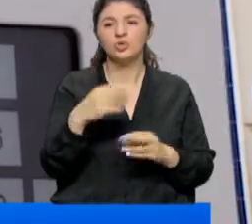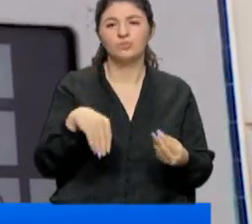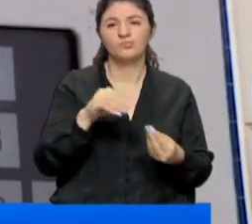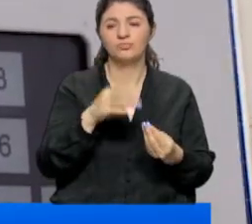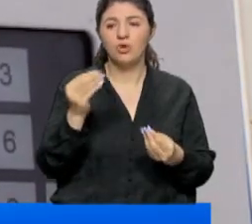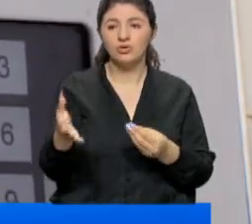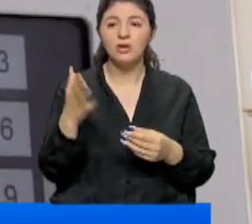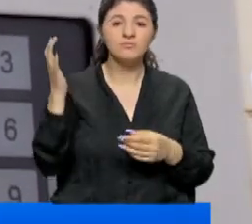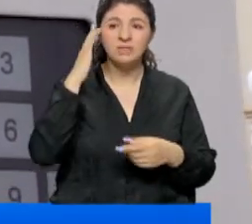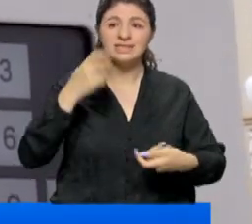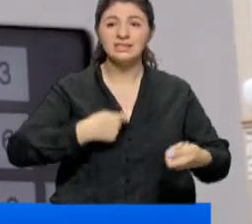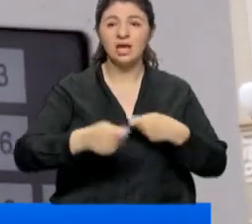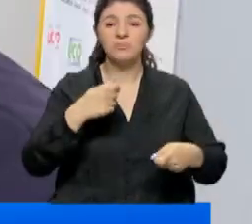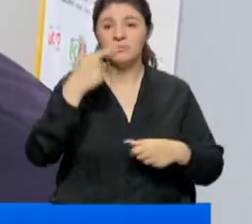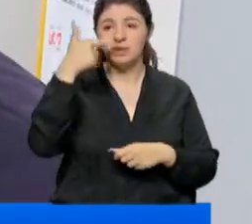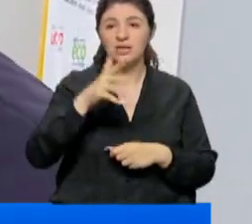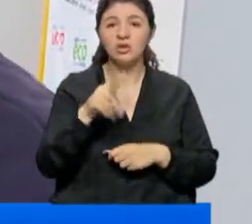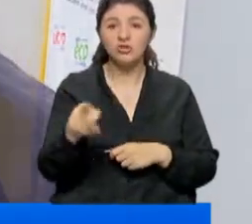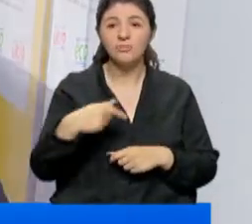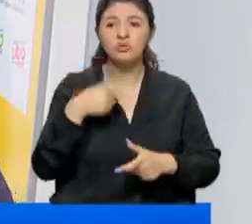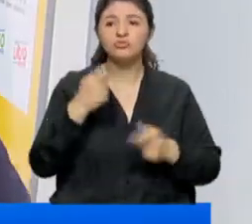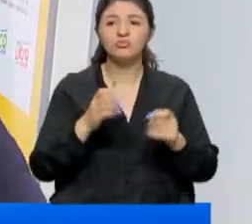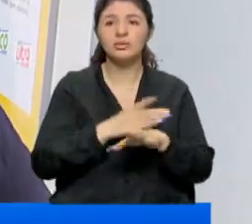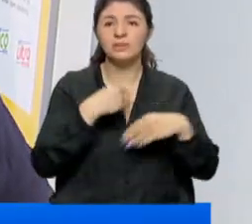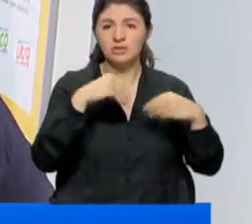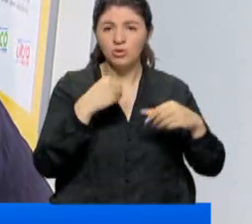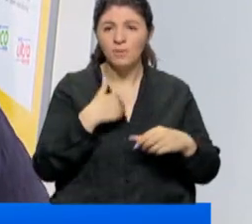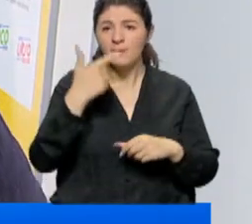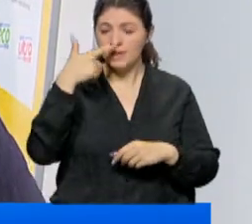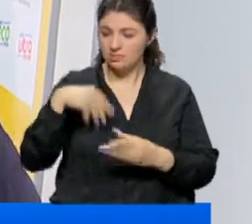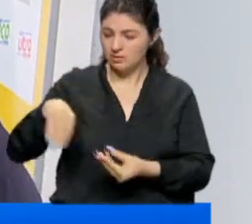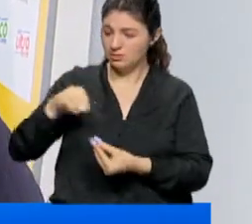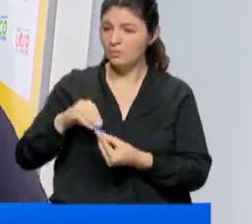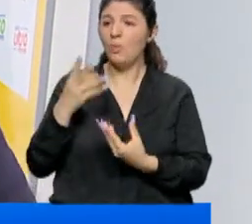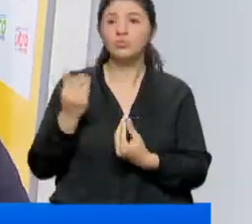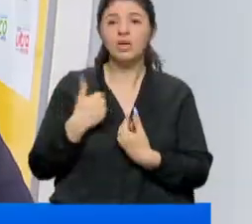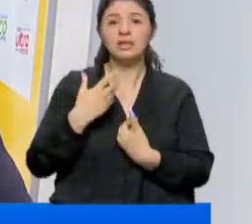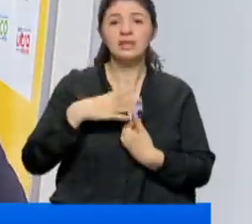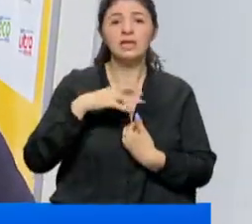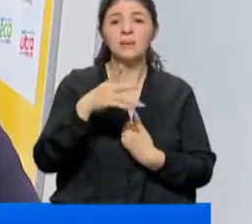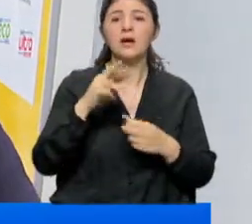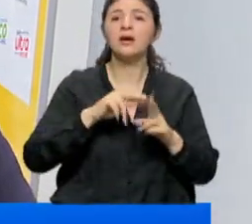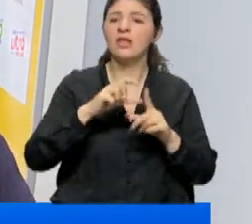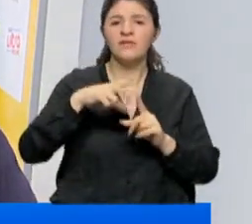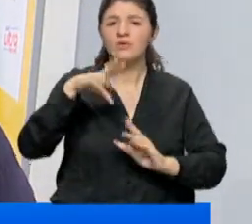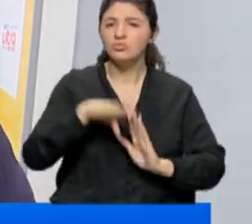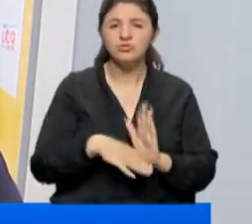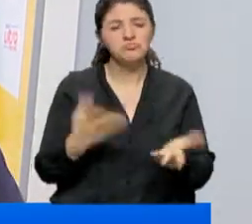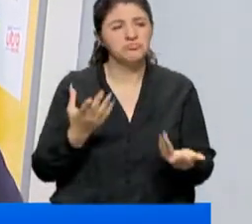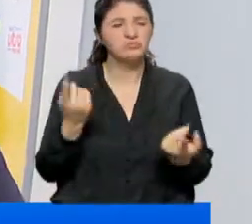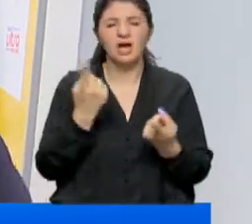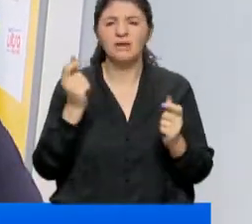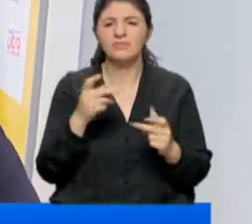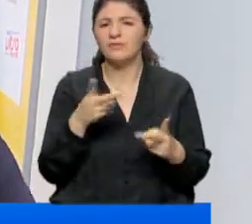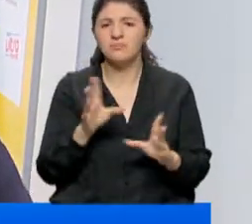açıktı ana sarma yam akaryakıttan yaşıyor süt ürünleri satıyorum akaryakıta zam geldi sözü İstedikleri kadar KDV düşürsünler veya